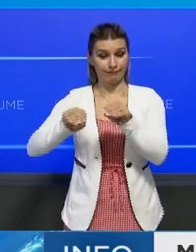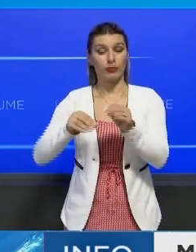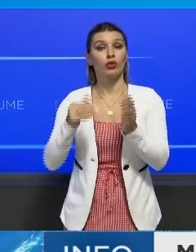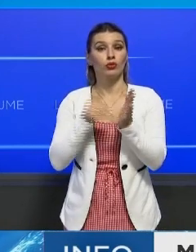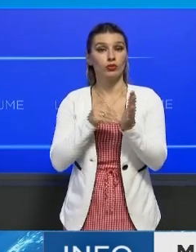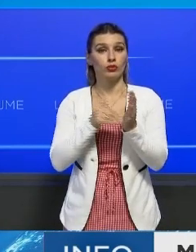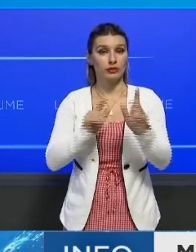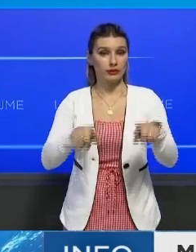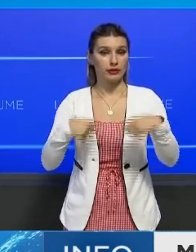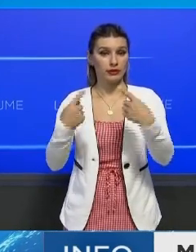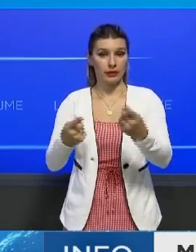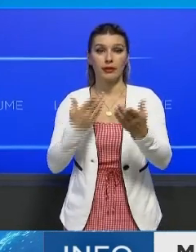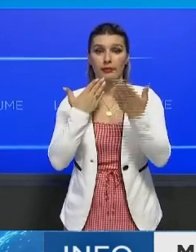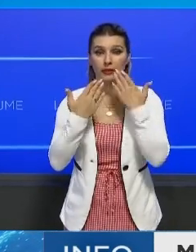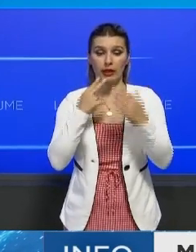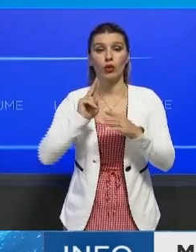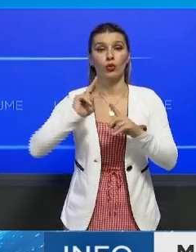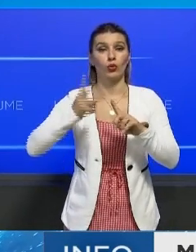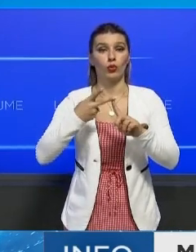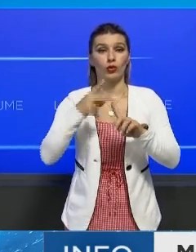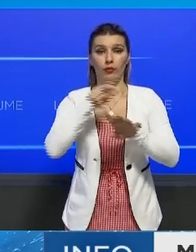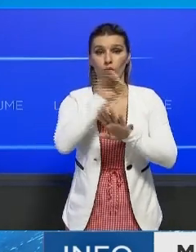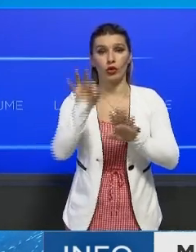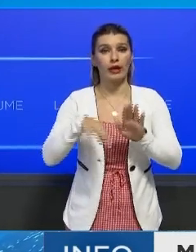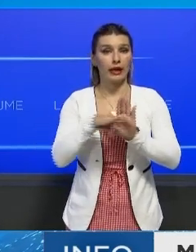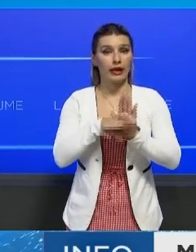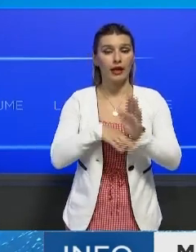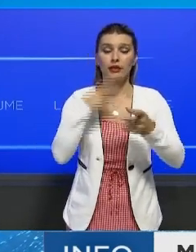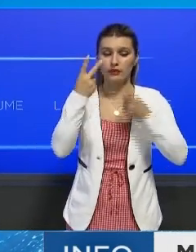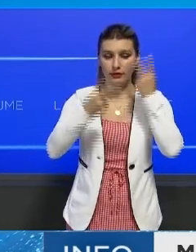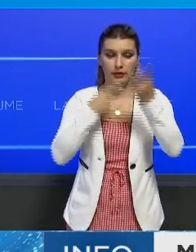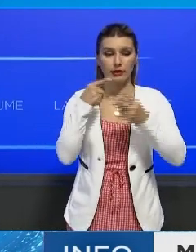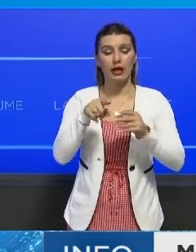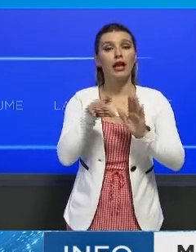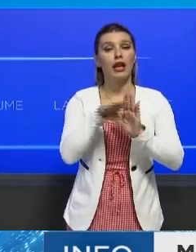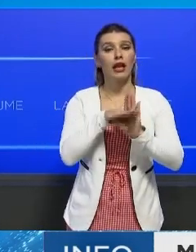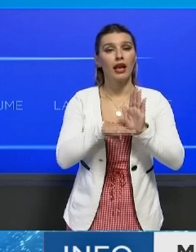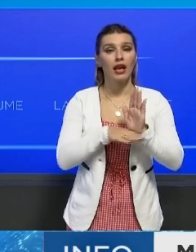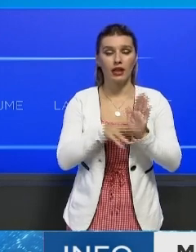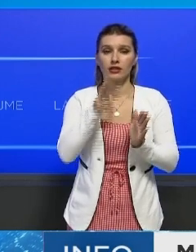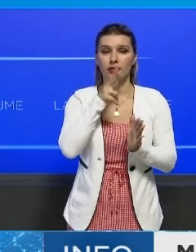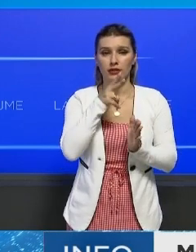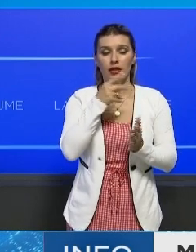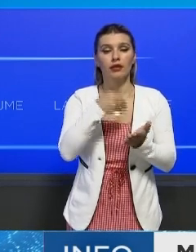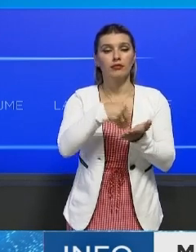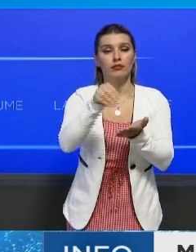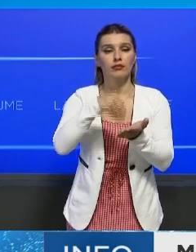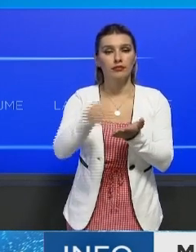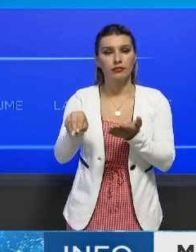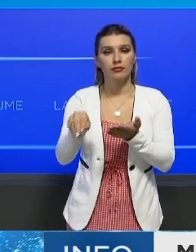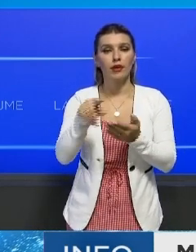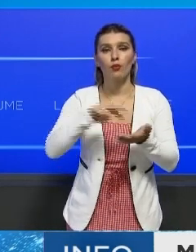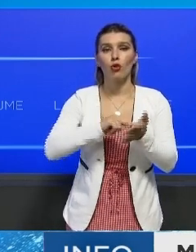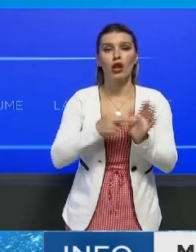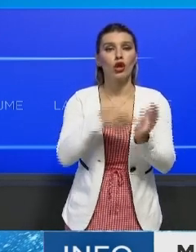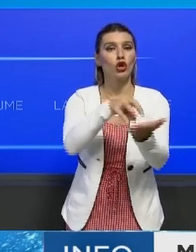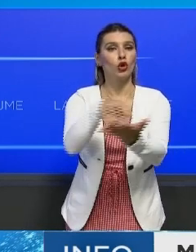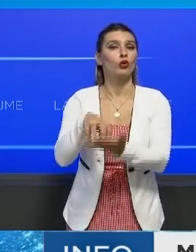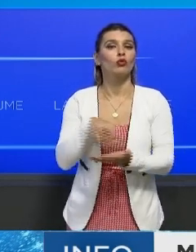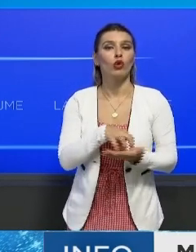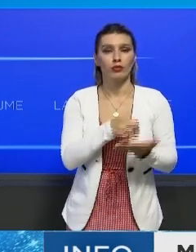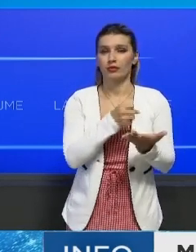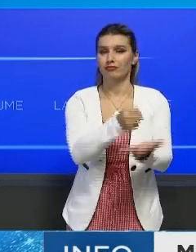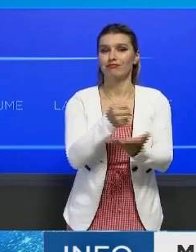radhës, shqyrtimi i dytë i projekt ligjit për ndryshimin dhe plotësimin e ligjit për financimin e subjekteve politike.